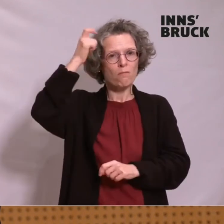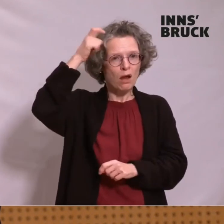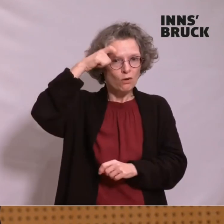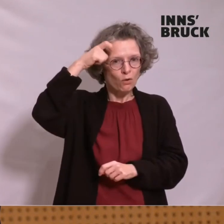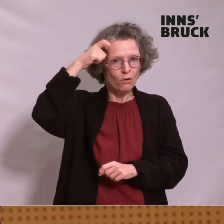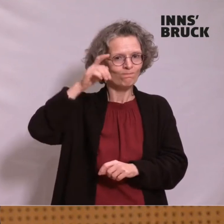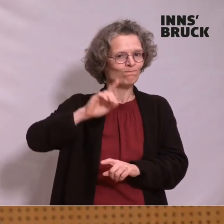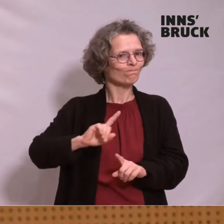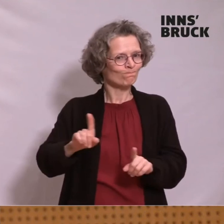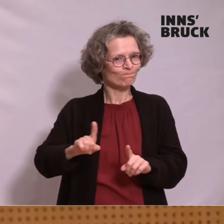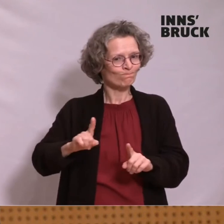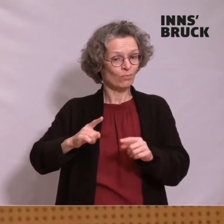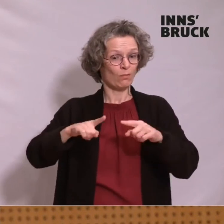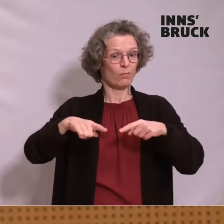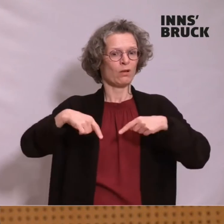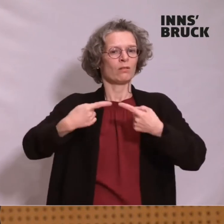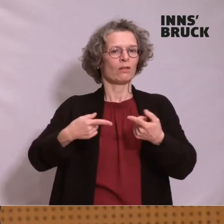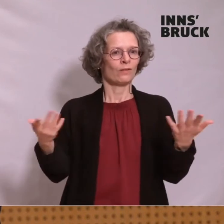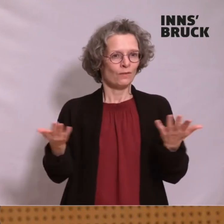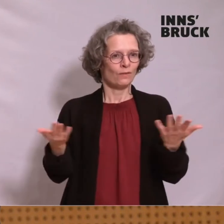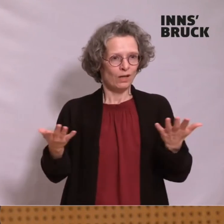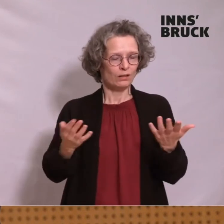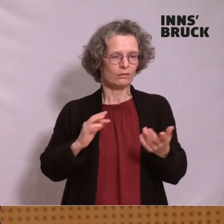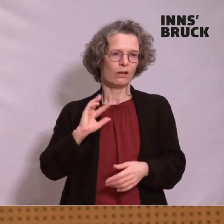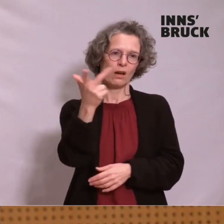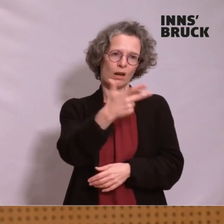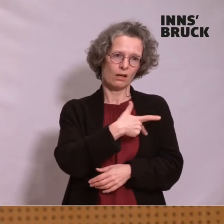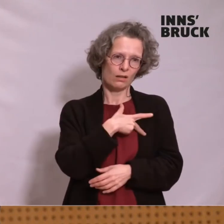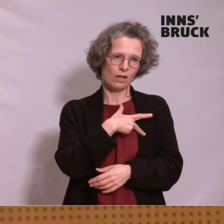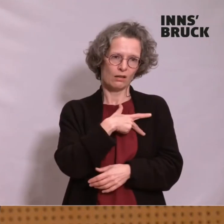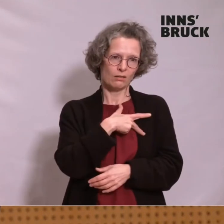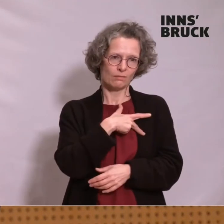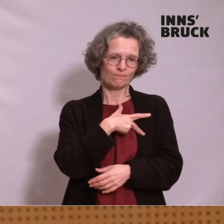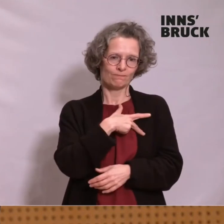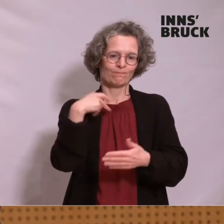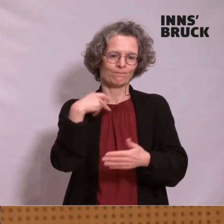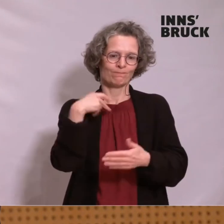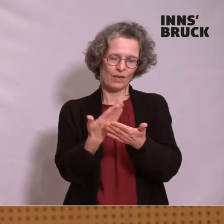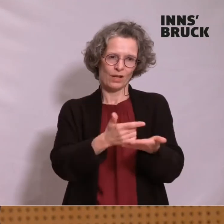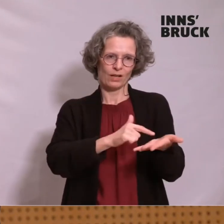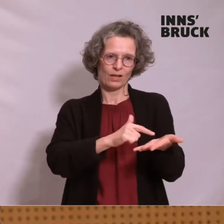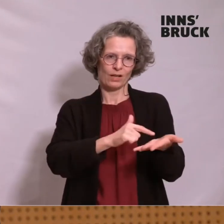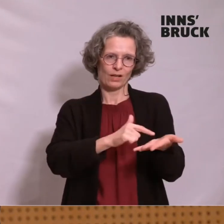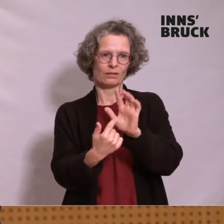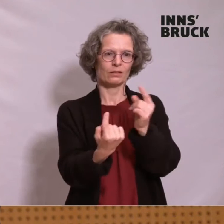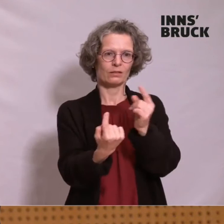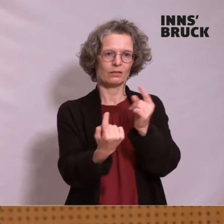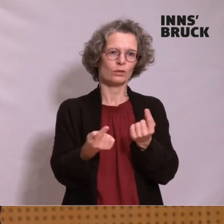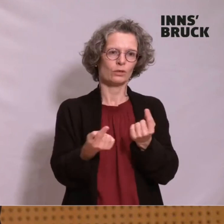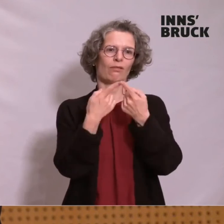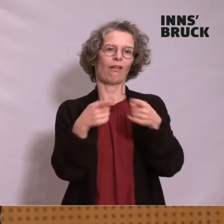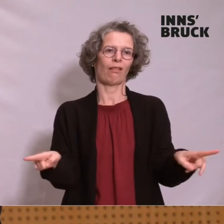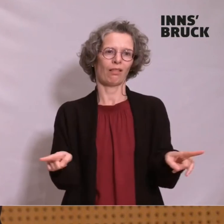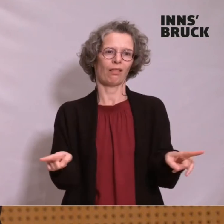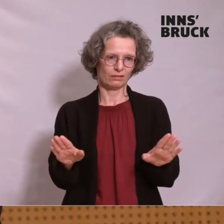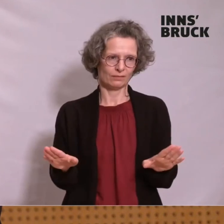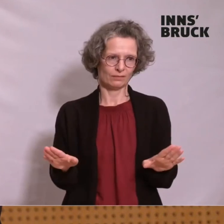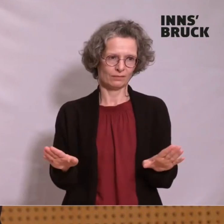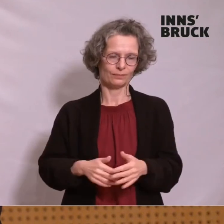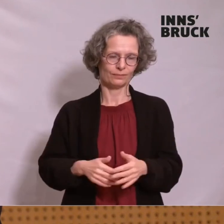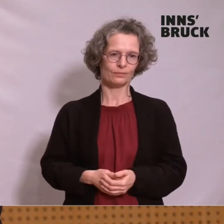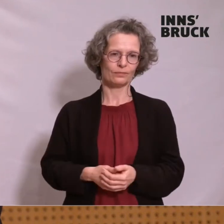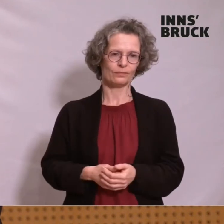Irgendwann allerdings holt die Realität jede Geschichte ein, sei sie noch so gut geschrieben oder auch erzählt.